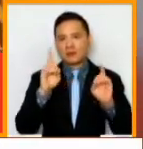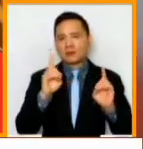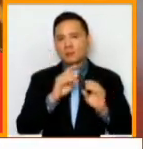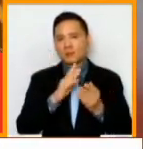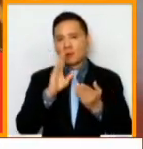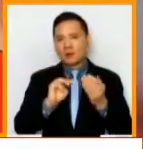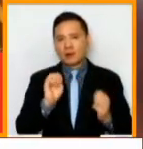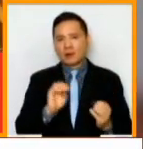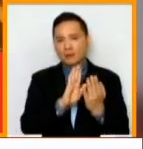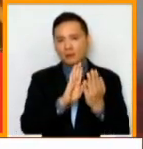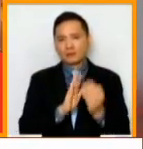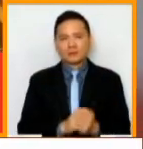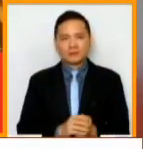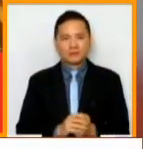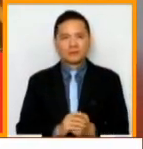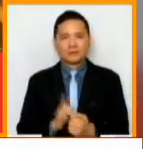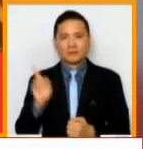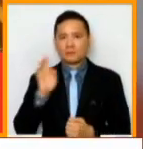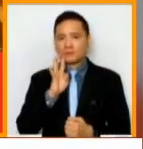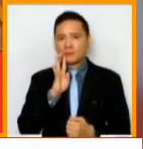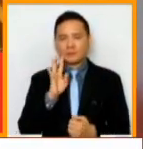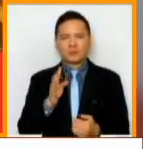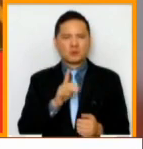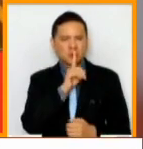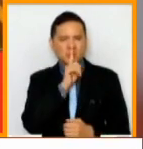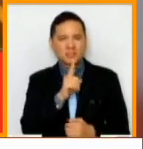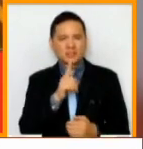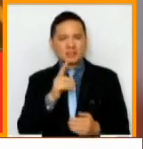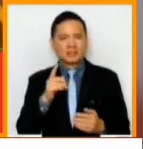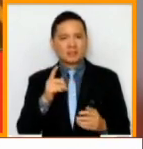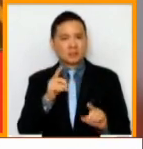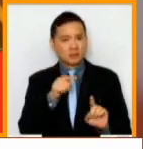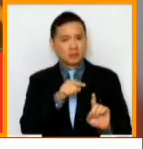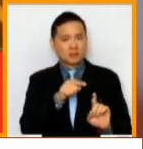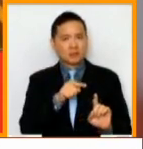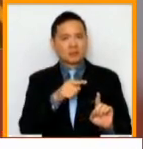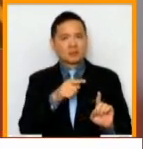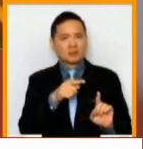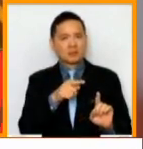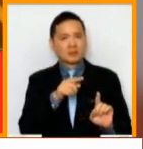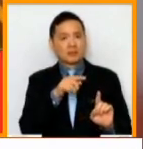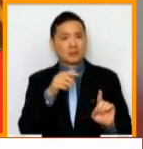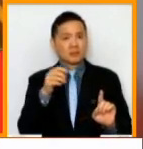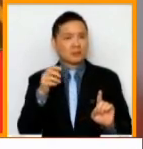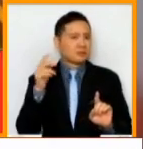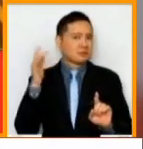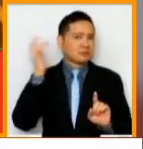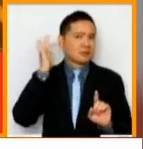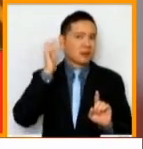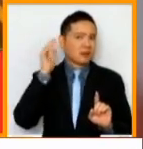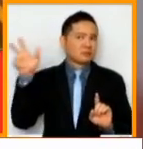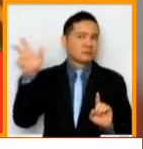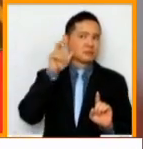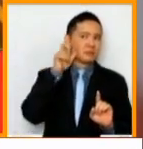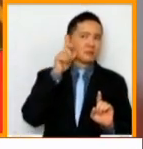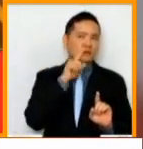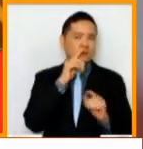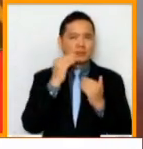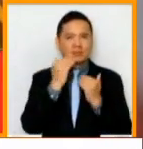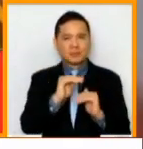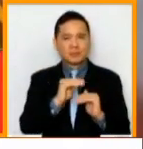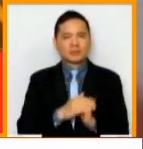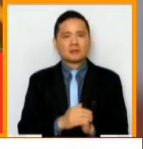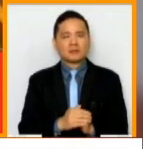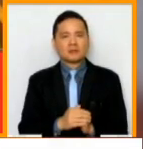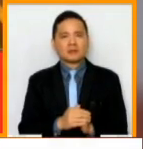limited yung range na makukuha mo. At lahat kailangan mo mag-provide ng radio na